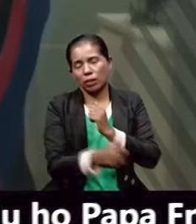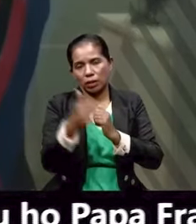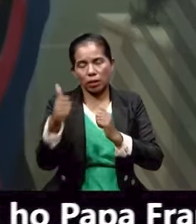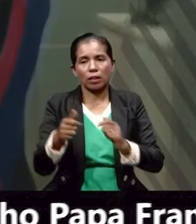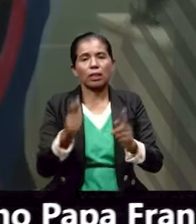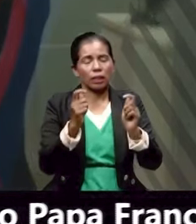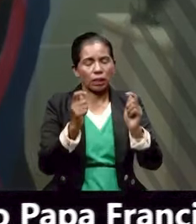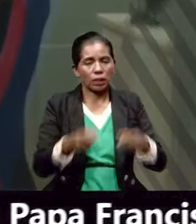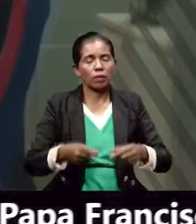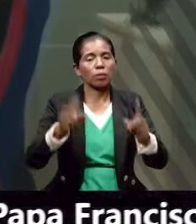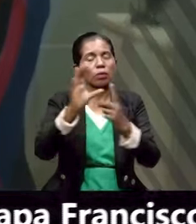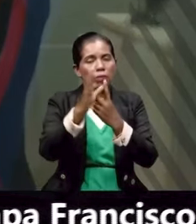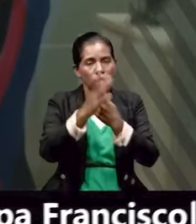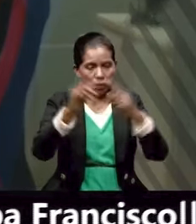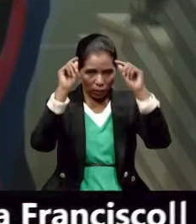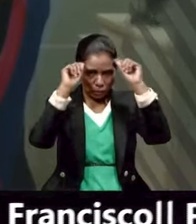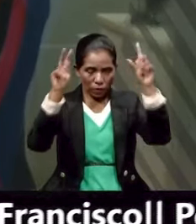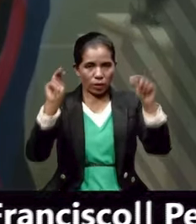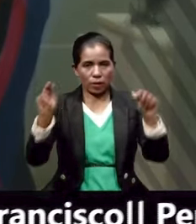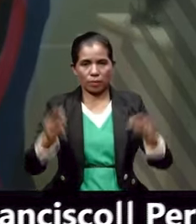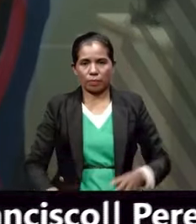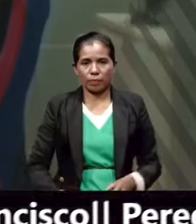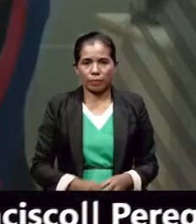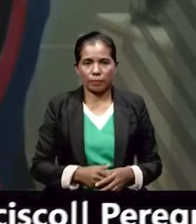tenta influensia kultura Timor nian.